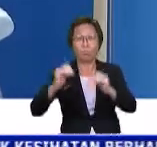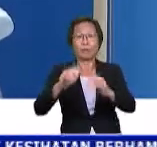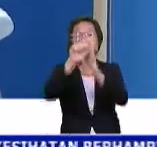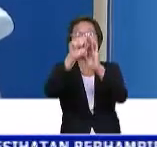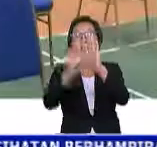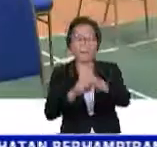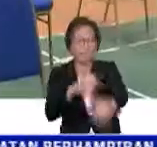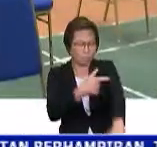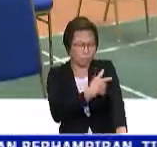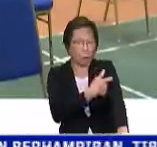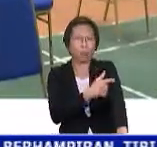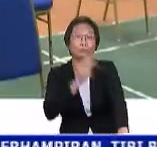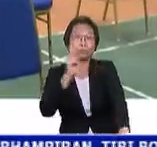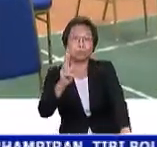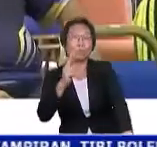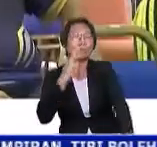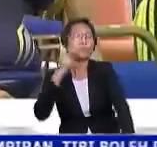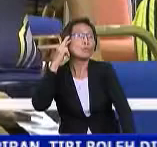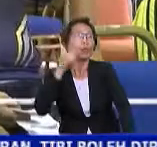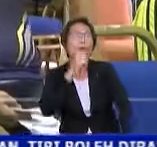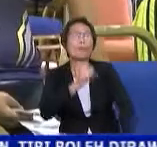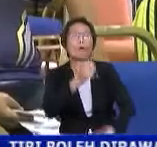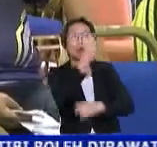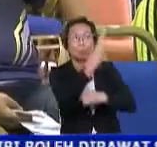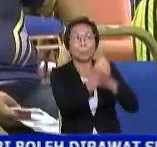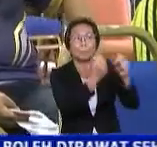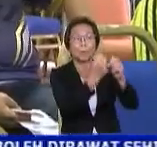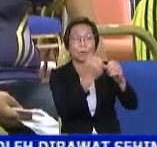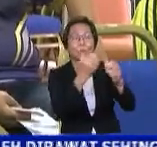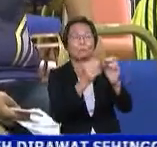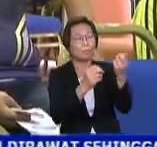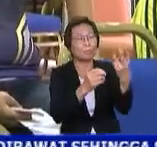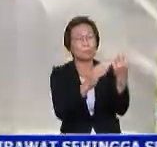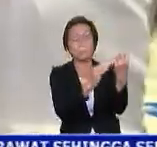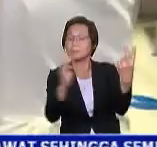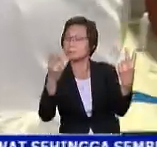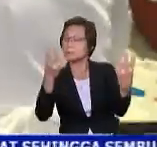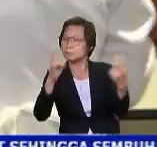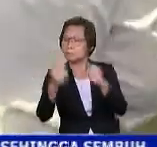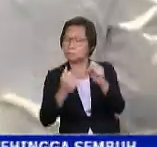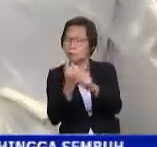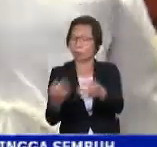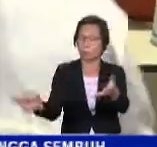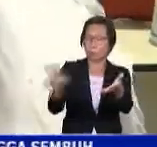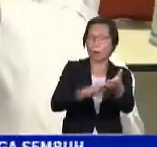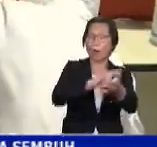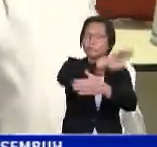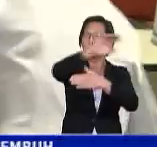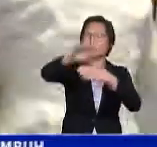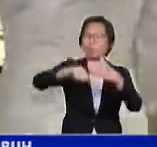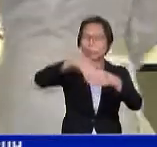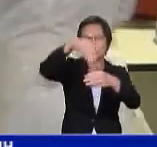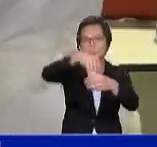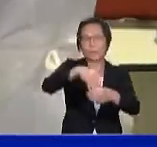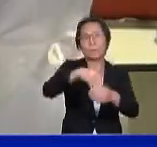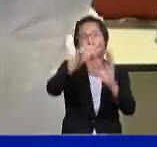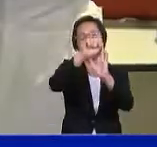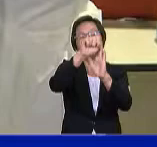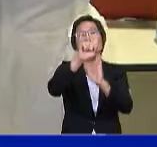vaksinasi lengkap bagi remaja berusia 12 hingga 17 tahun akan dinyatakan dalam semua SOP.